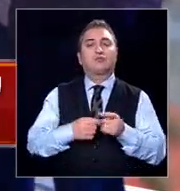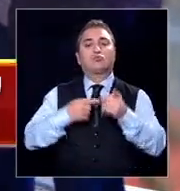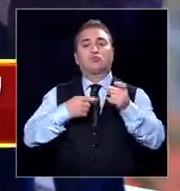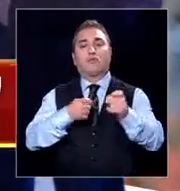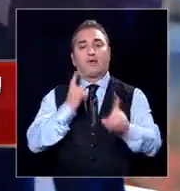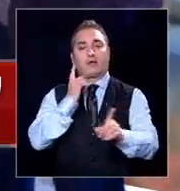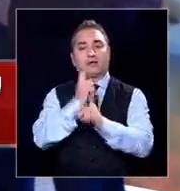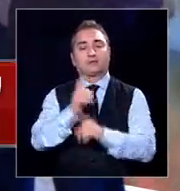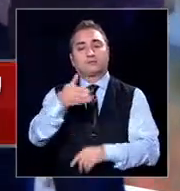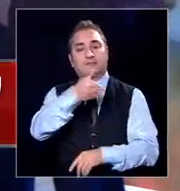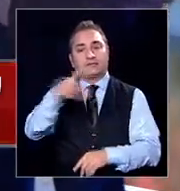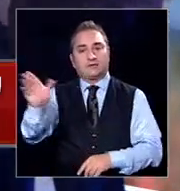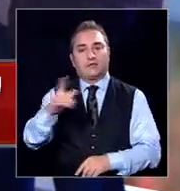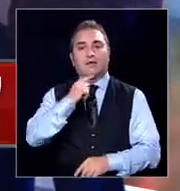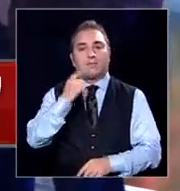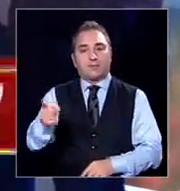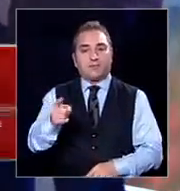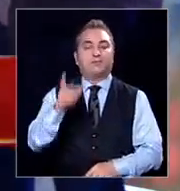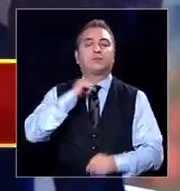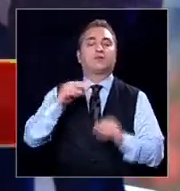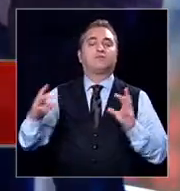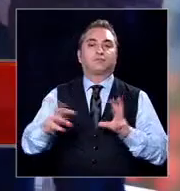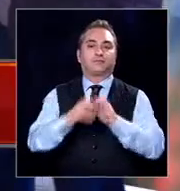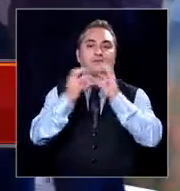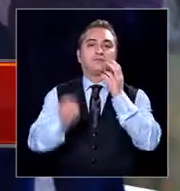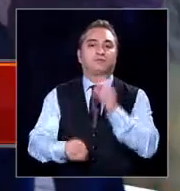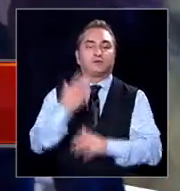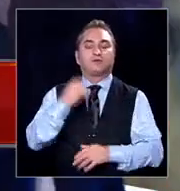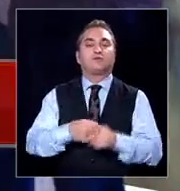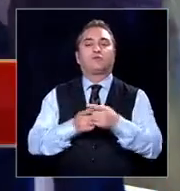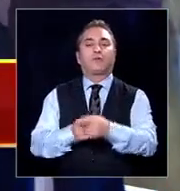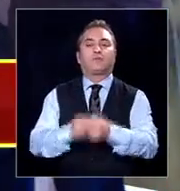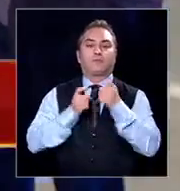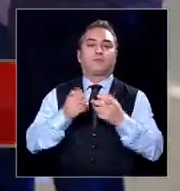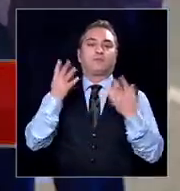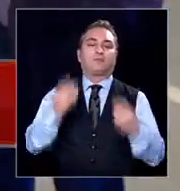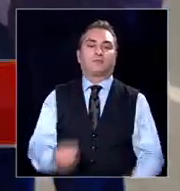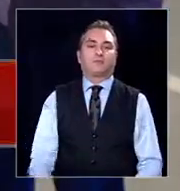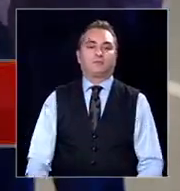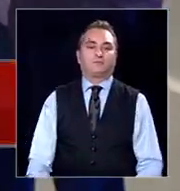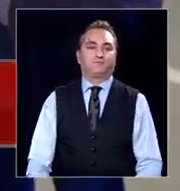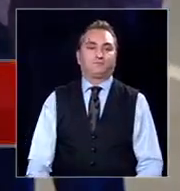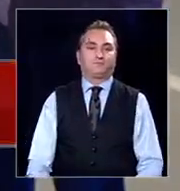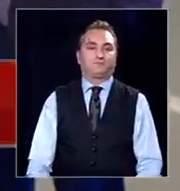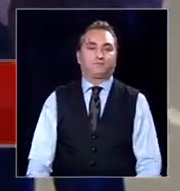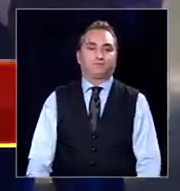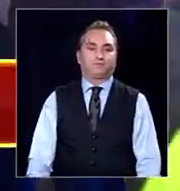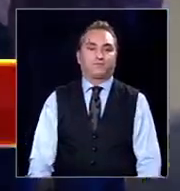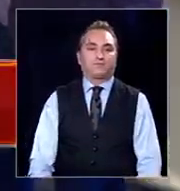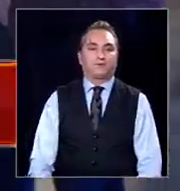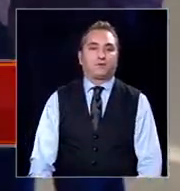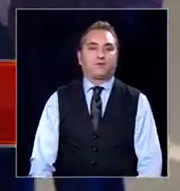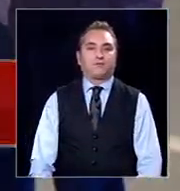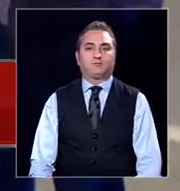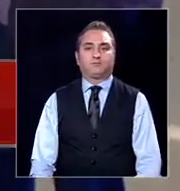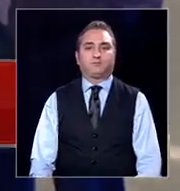karşıladım, gitmesini söyledim, aramıza arbede çıkınca da tüfek ateş aldı dedi. Ben lazım hastanedeki halini, ben burada